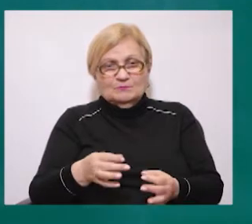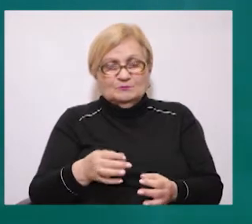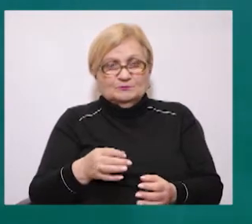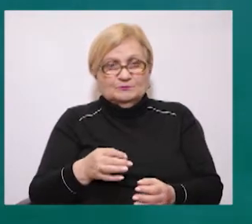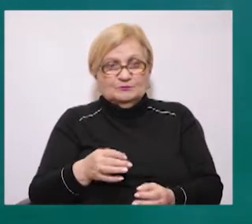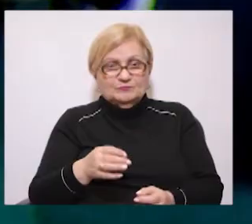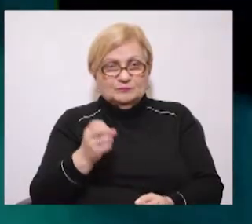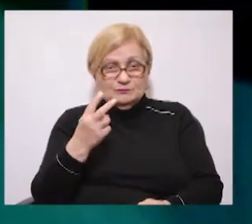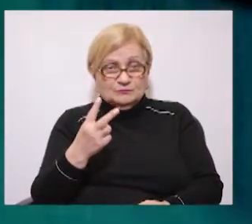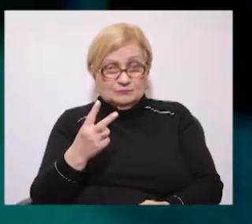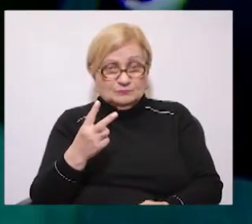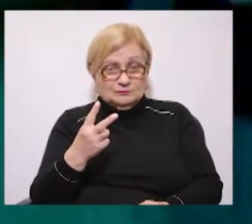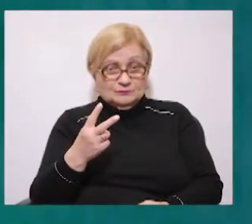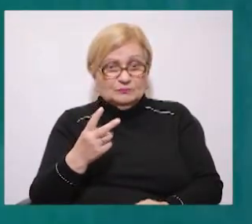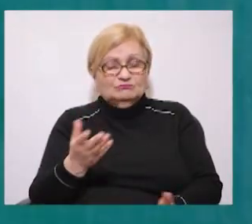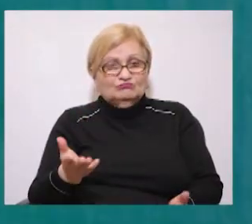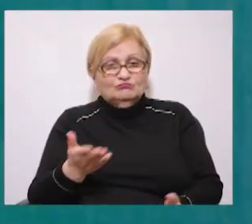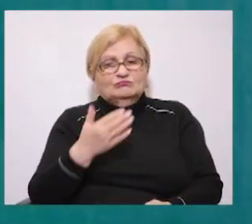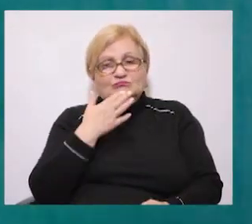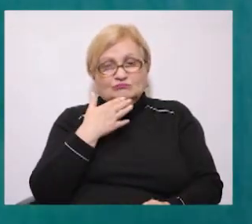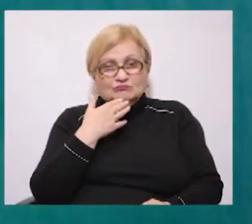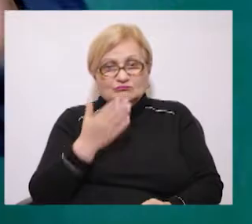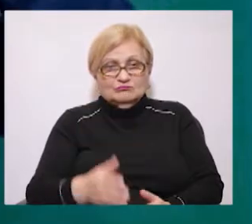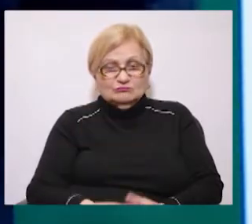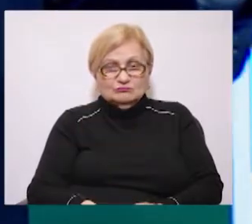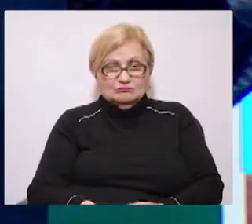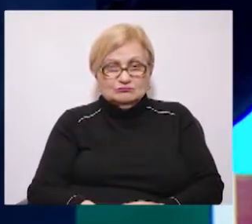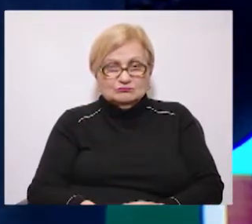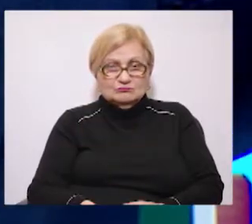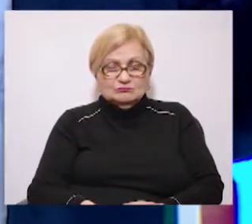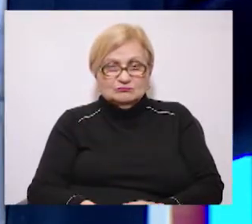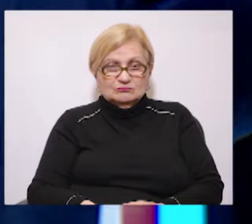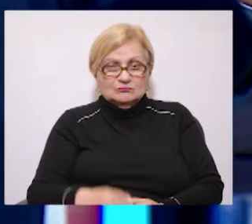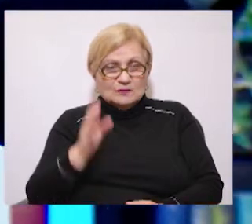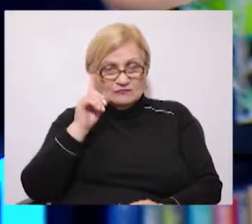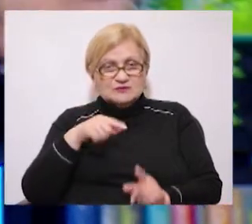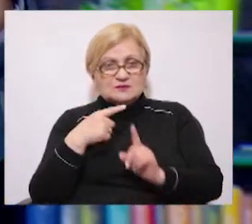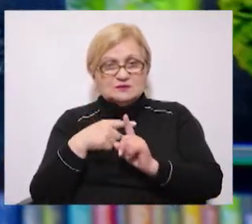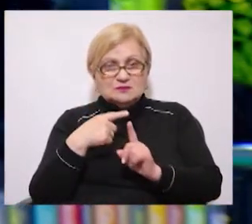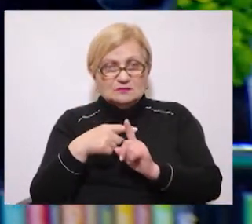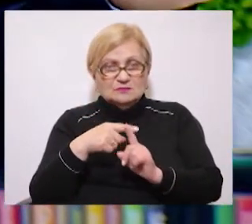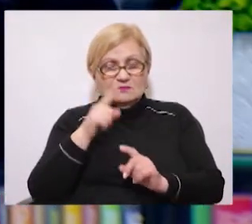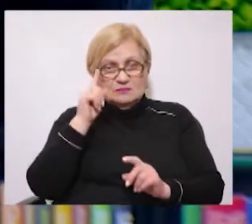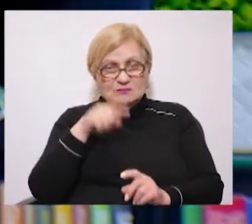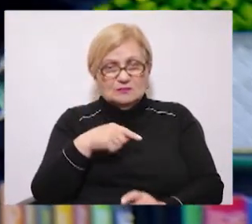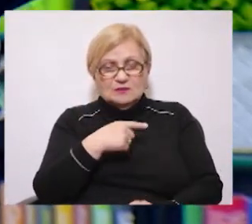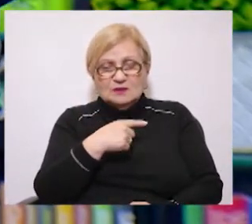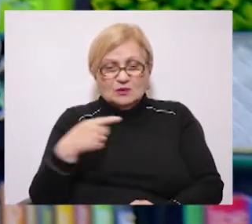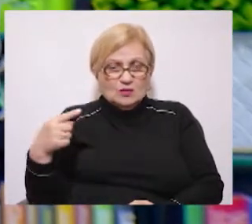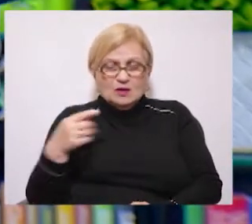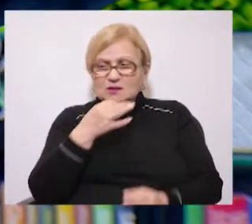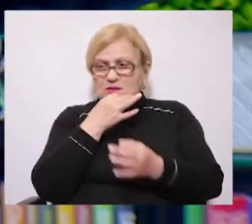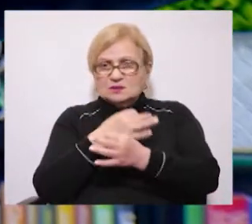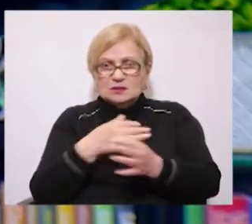უდრის 12, კი ბატონო. მე დადებითი რიცხვი ვიცი, უარყოფითი რიცხვი. ნებისმიერი